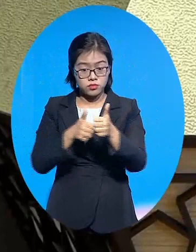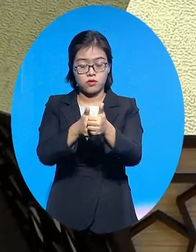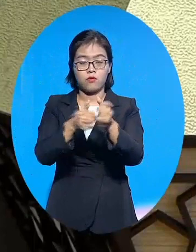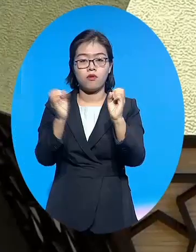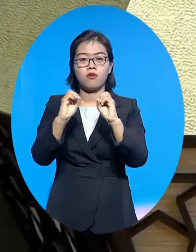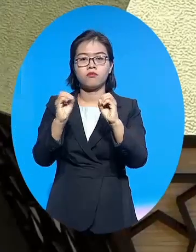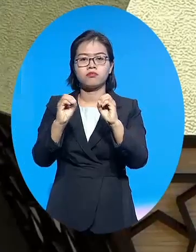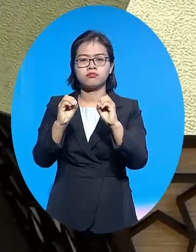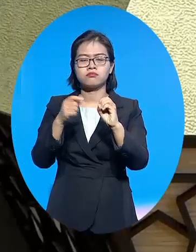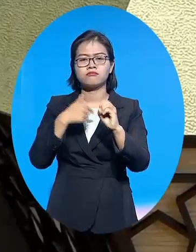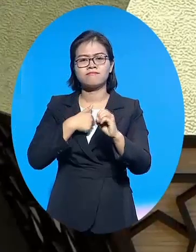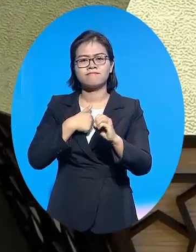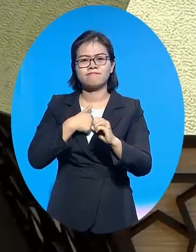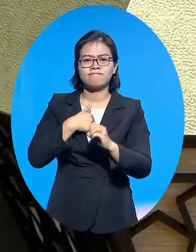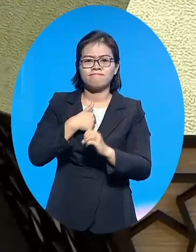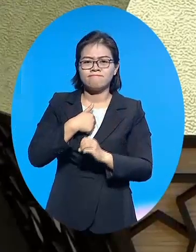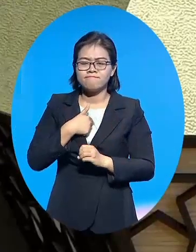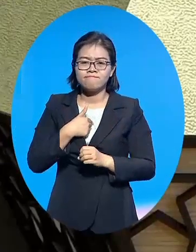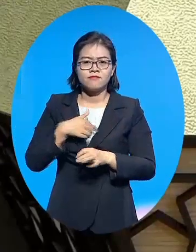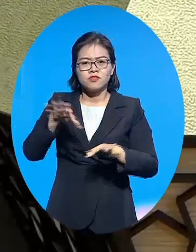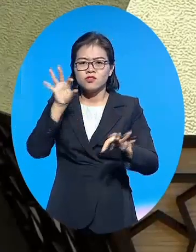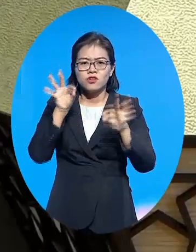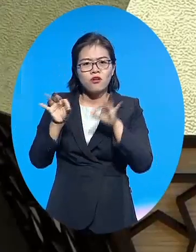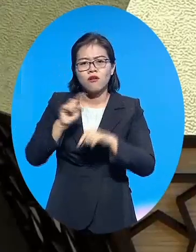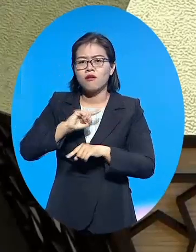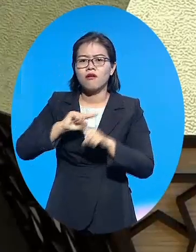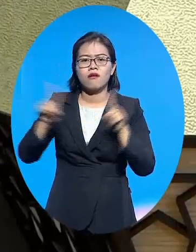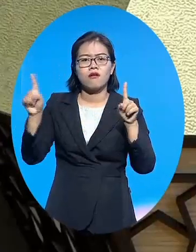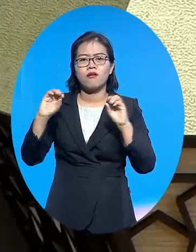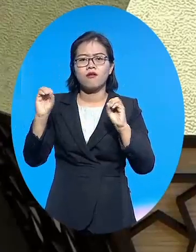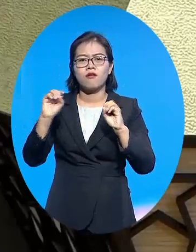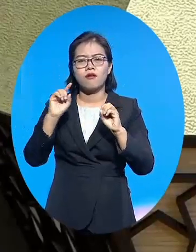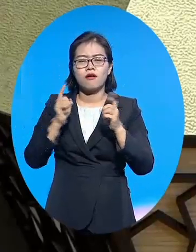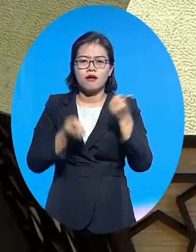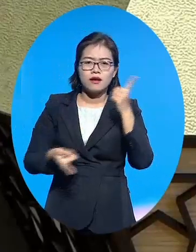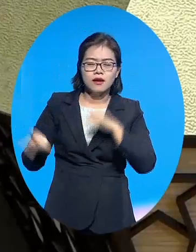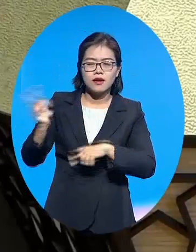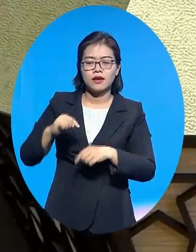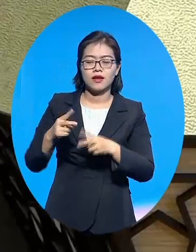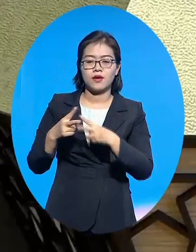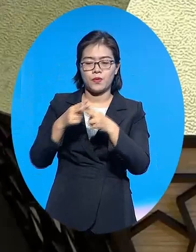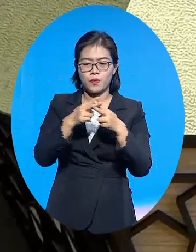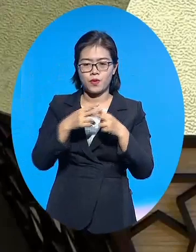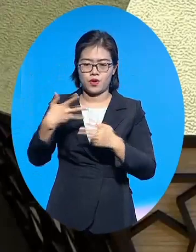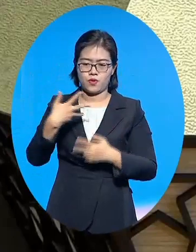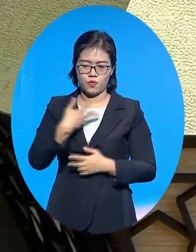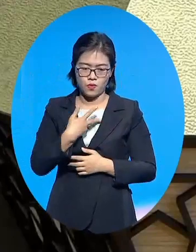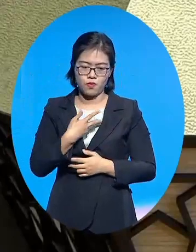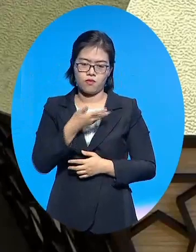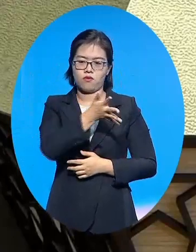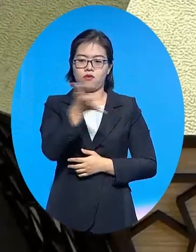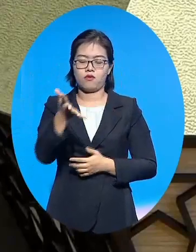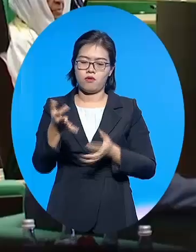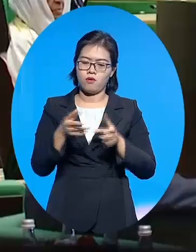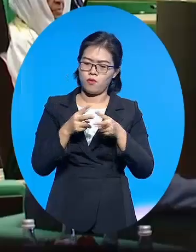khiến chúng tôi không còn lựa chọn nào khác ngoài việc cân nhắc lại quan hệ giữa chúng tôi với họ